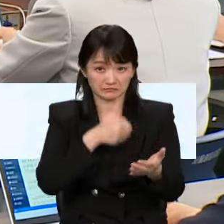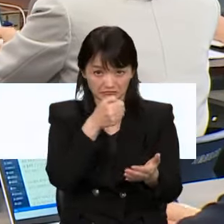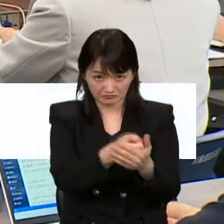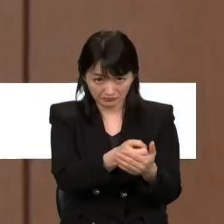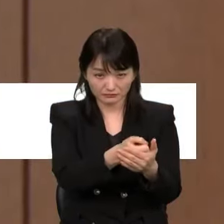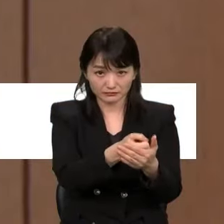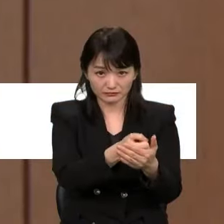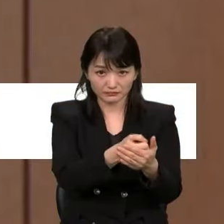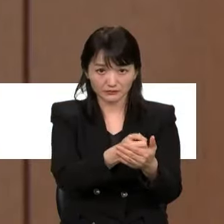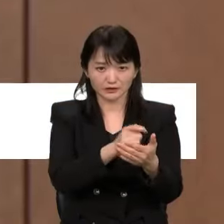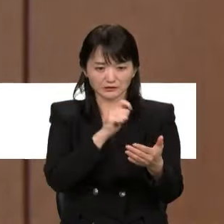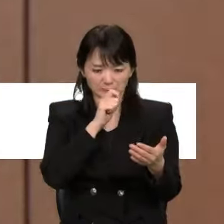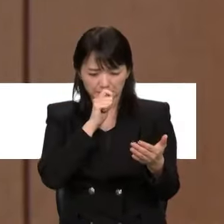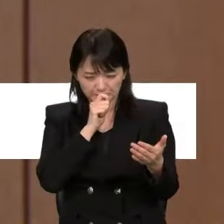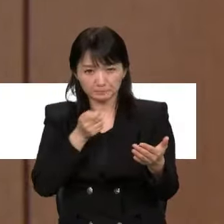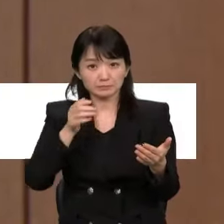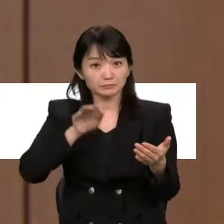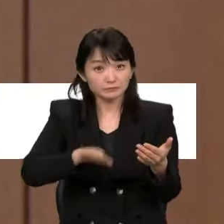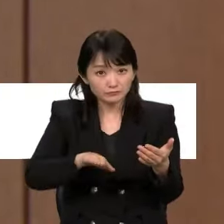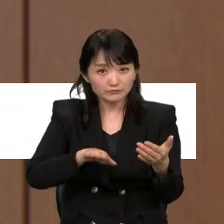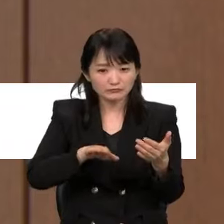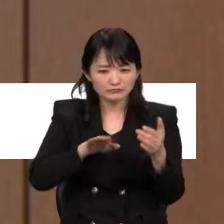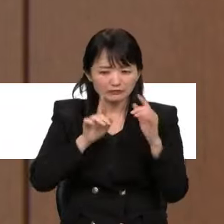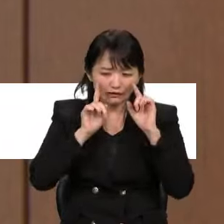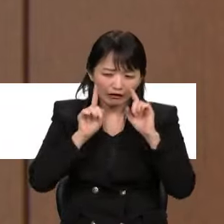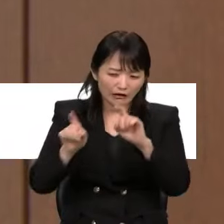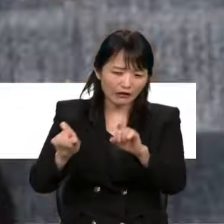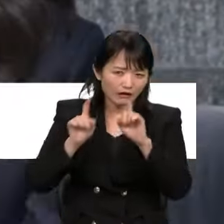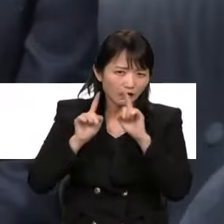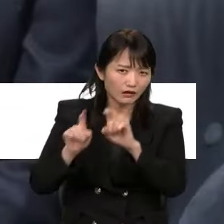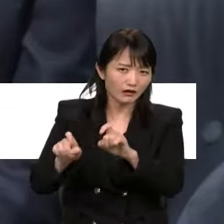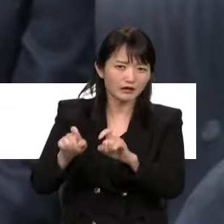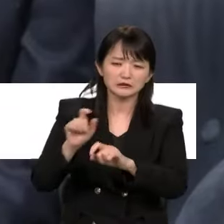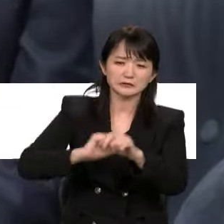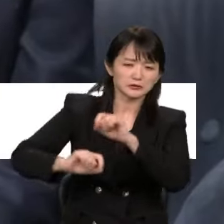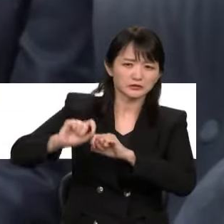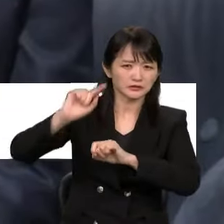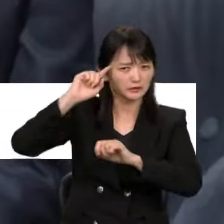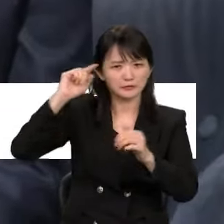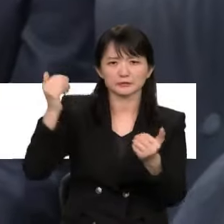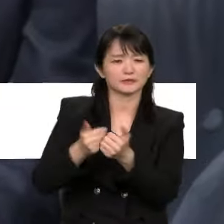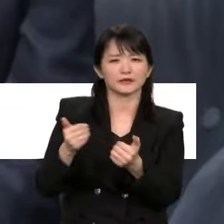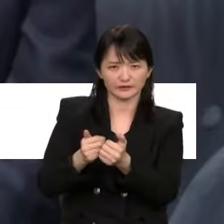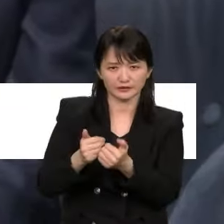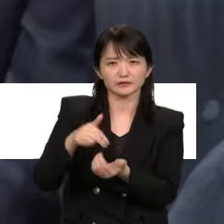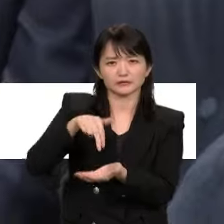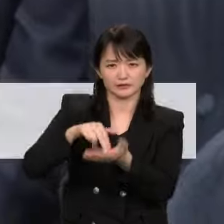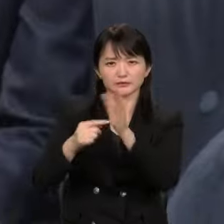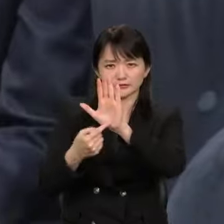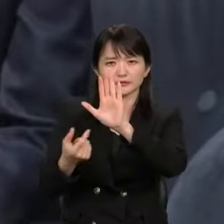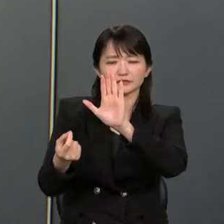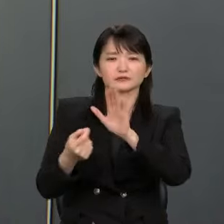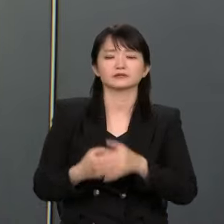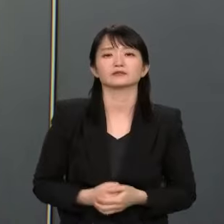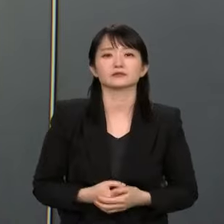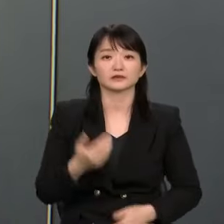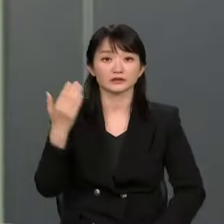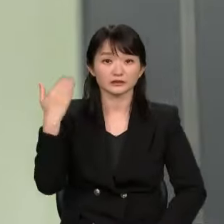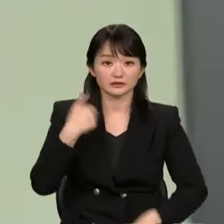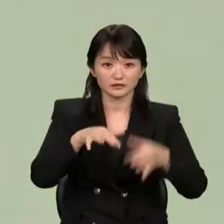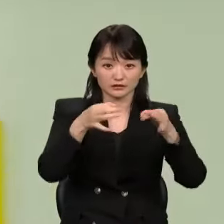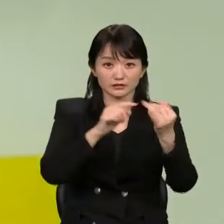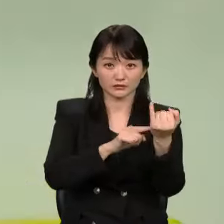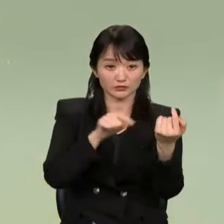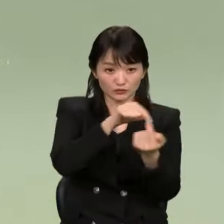때도 침묵을 지켰지만 의혹 제기가 계속되자 적극 반박하기로 한 것으로 보입니다. 과거 김 여사가